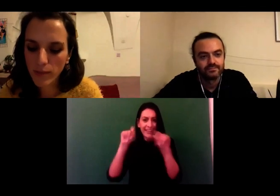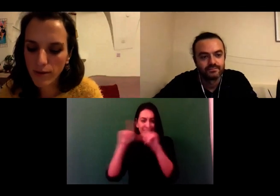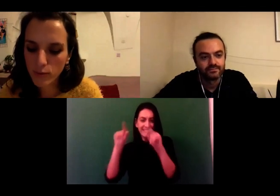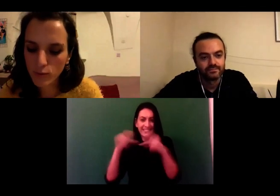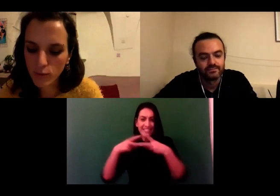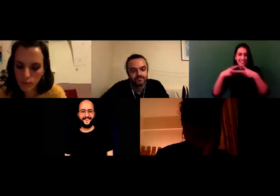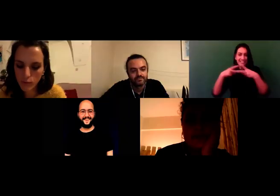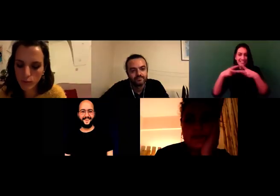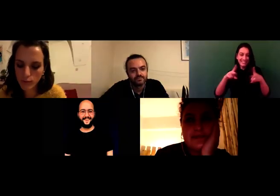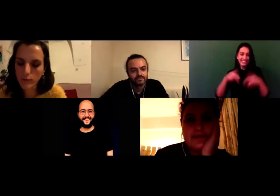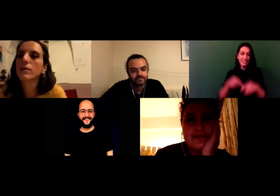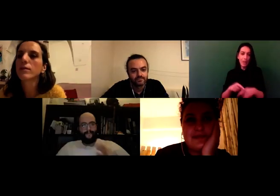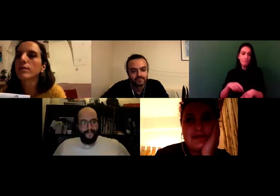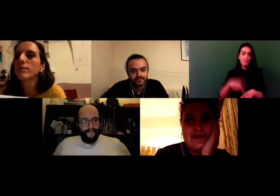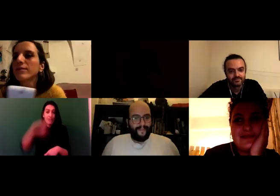Köm, Merve Gül Özkok